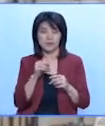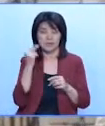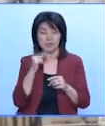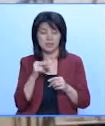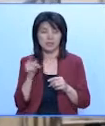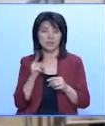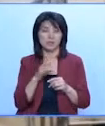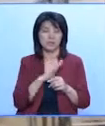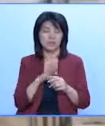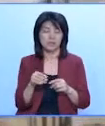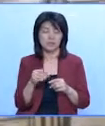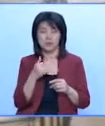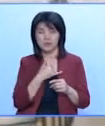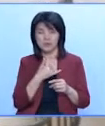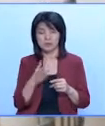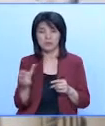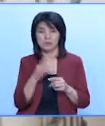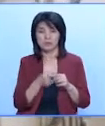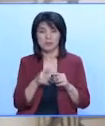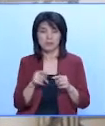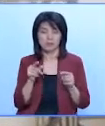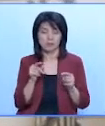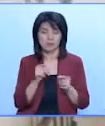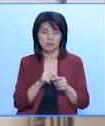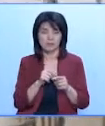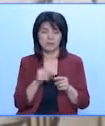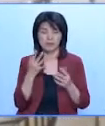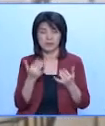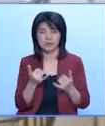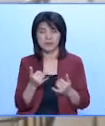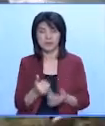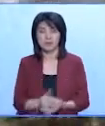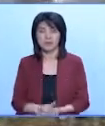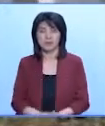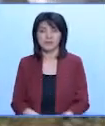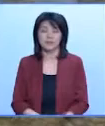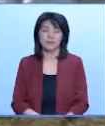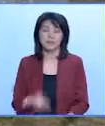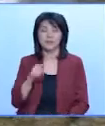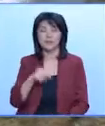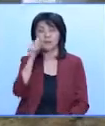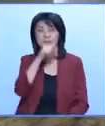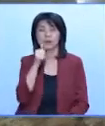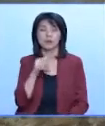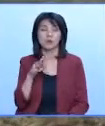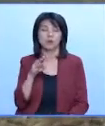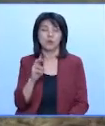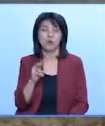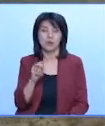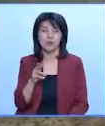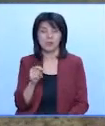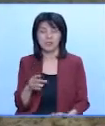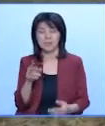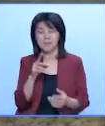жетімділігі қиын жерлер қолмен өңделеді. Бұл ұшақтар өте алмайтын бұталар мен ағаштардың өсінділері. Осы жылы мердігер компания мен биологтар